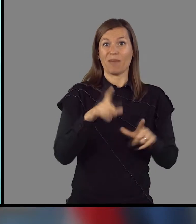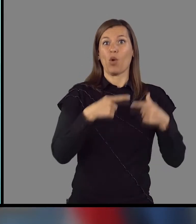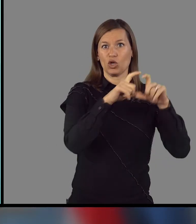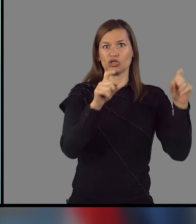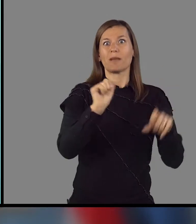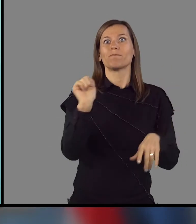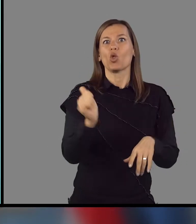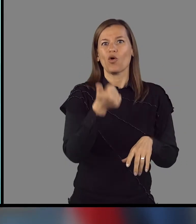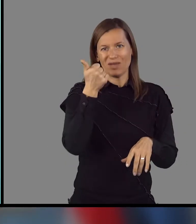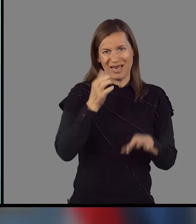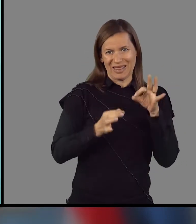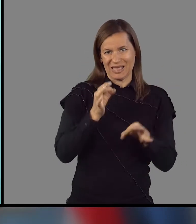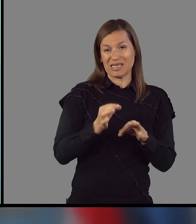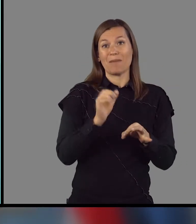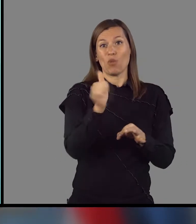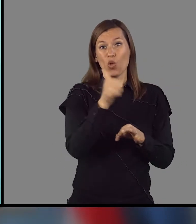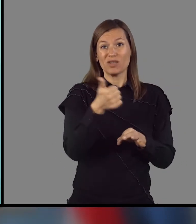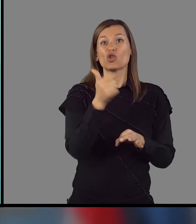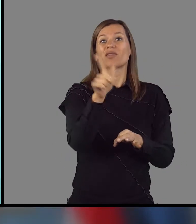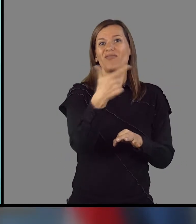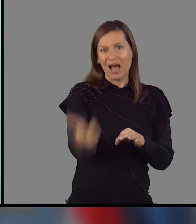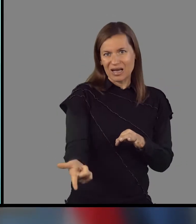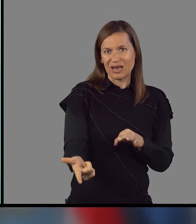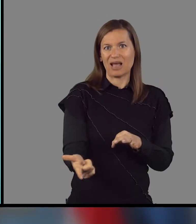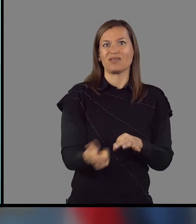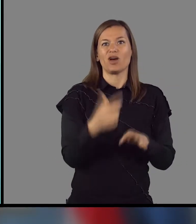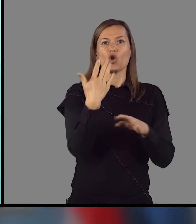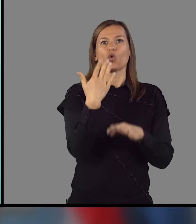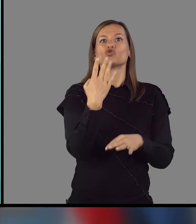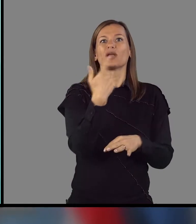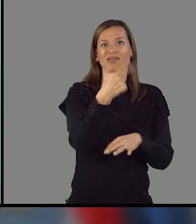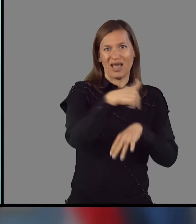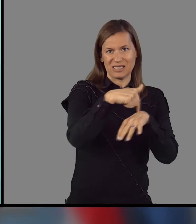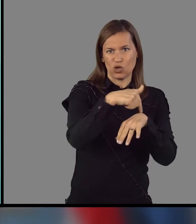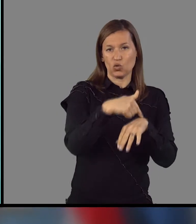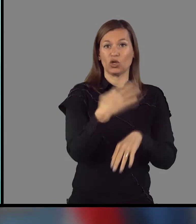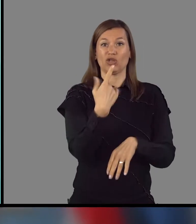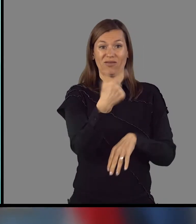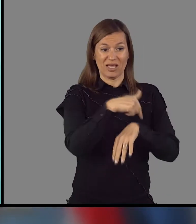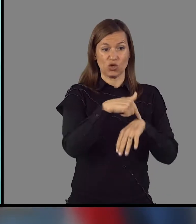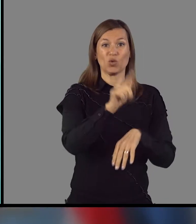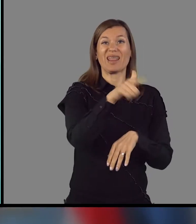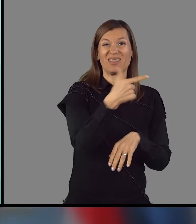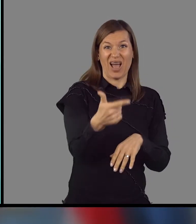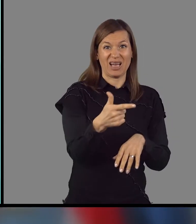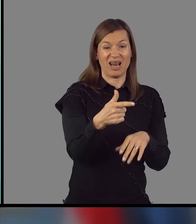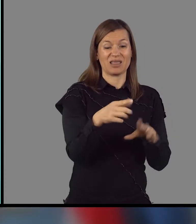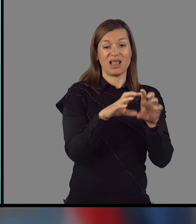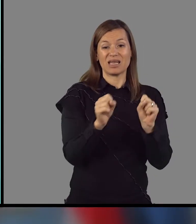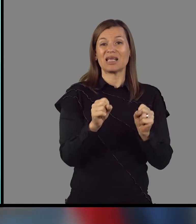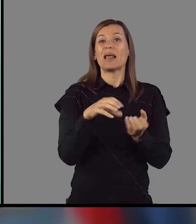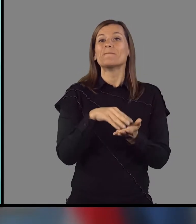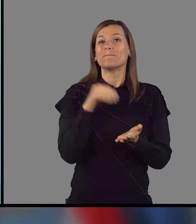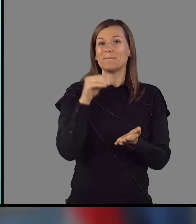dnevih ponovili teste in ponovili so dvakrat v roku 24 ur, tak protokol so pač imeli, da so v roku 24 ur